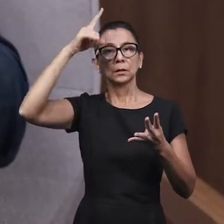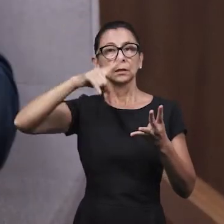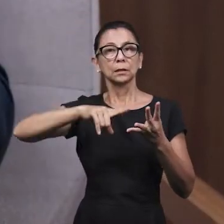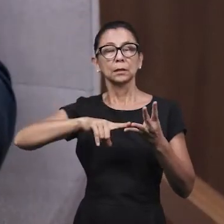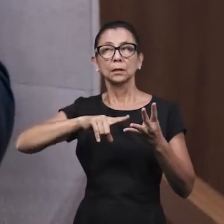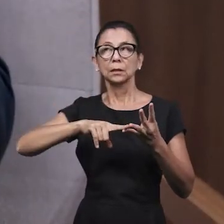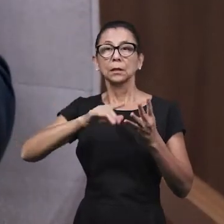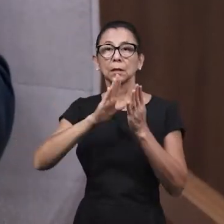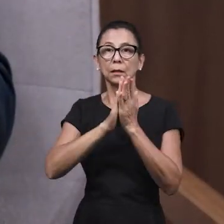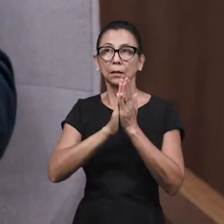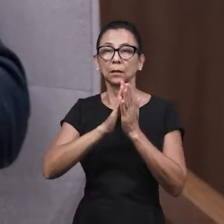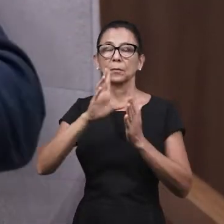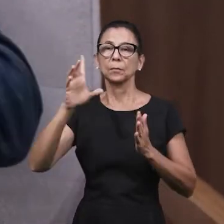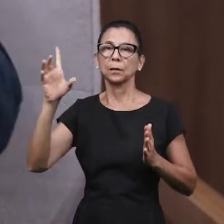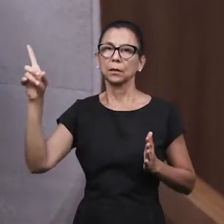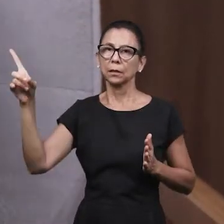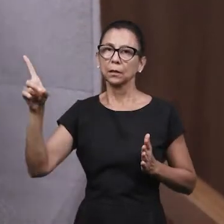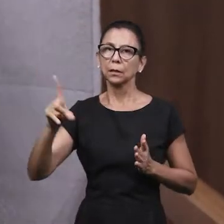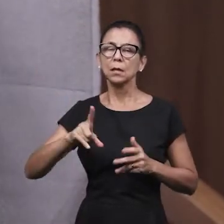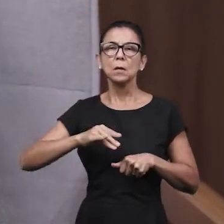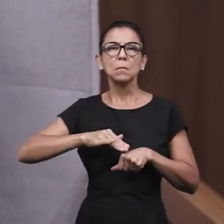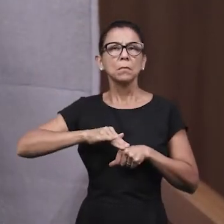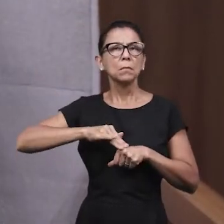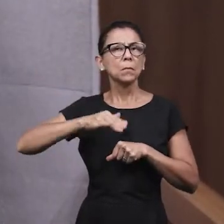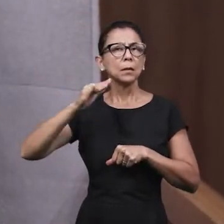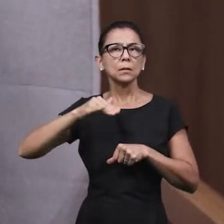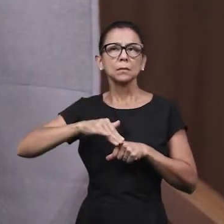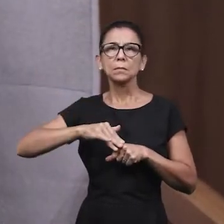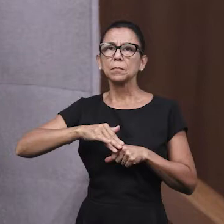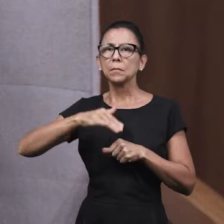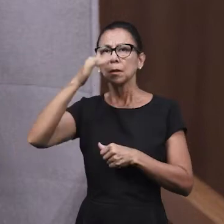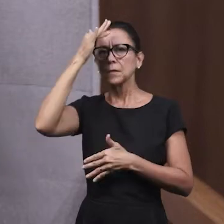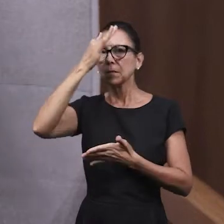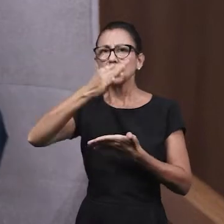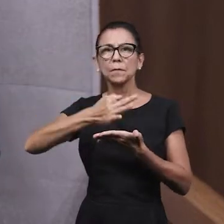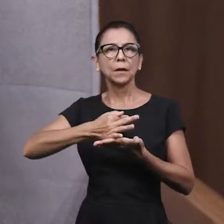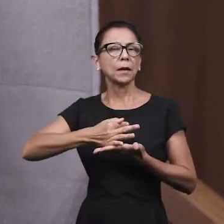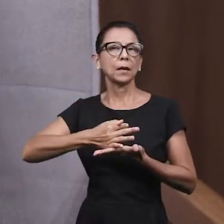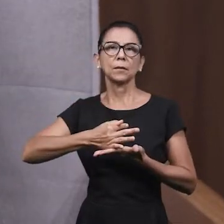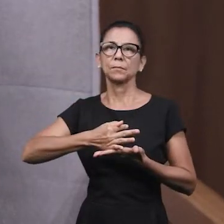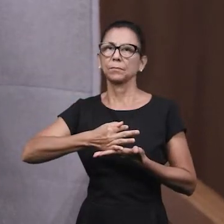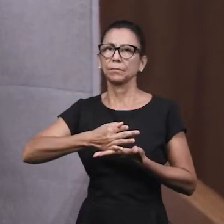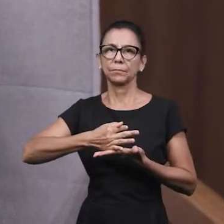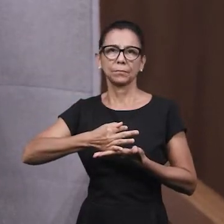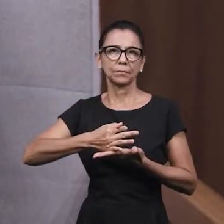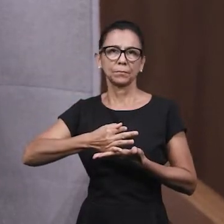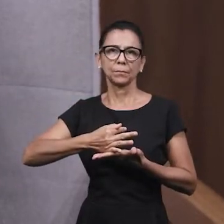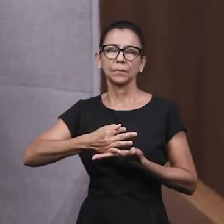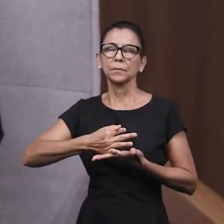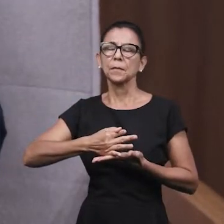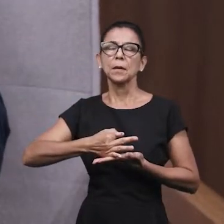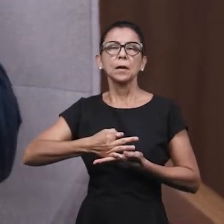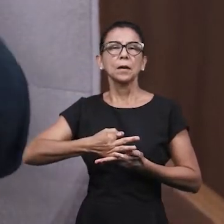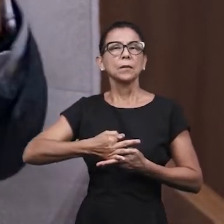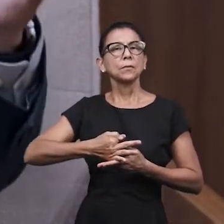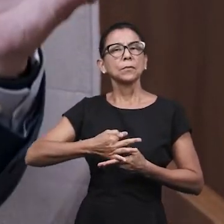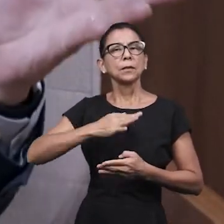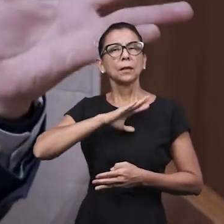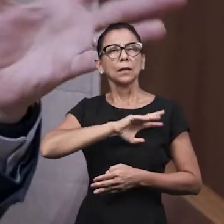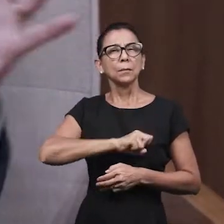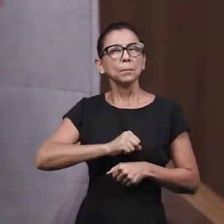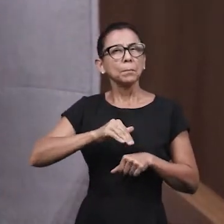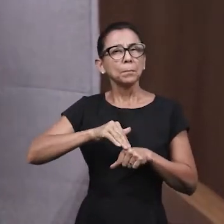parole, plus il se fortifie dans la foi, il aimera davantage